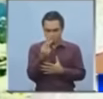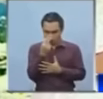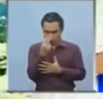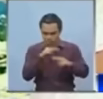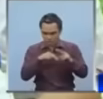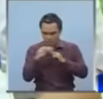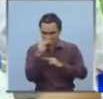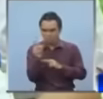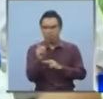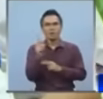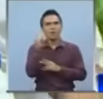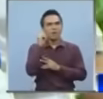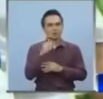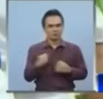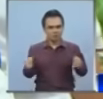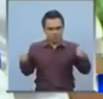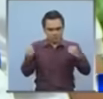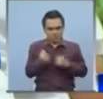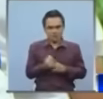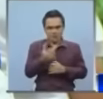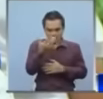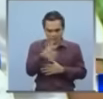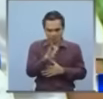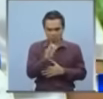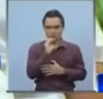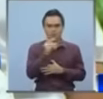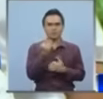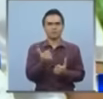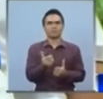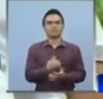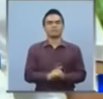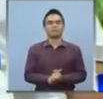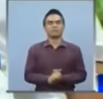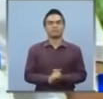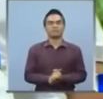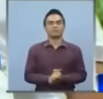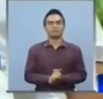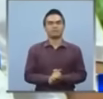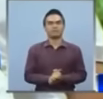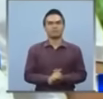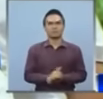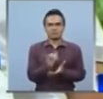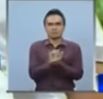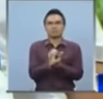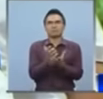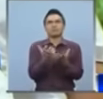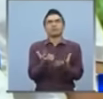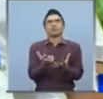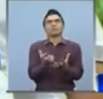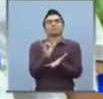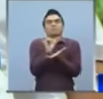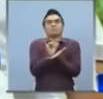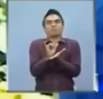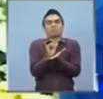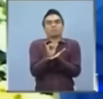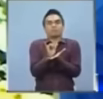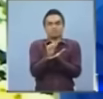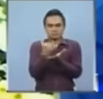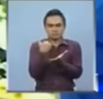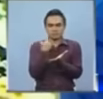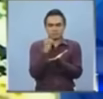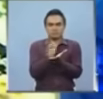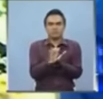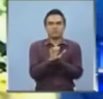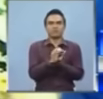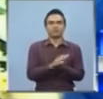ผ้าก็ยากลำบากพอมาถึงบ้านก็ก็ยังแข็งอยู่นะมาถึงบ้านก็แข็งยไม่นั่นเท่าไหร่นะคเมื่อ